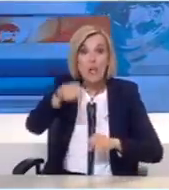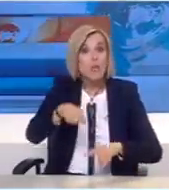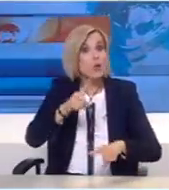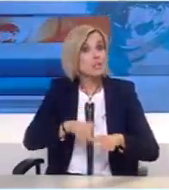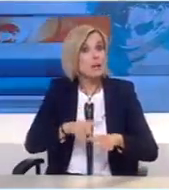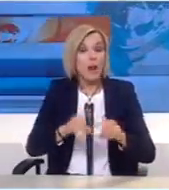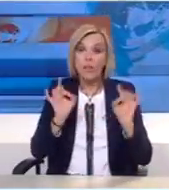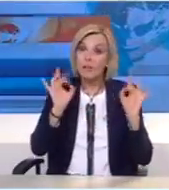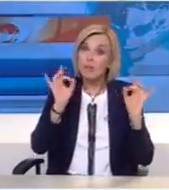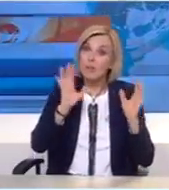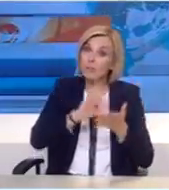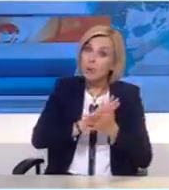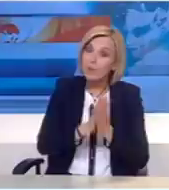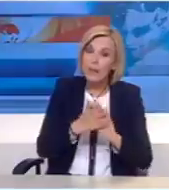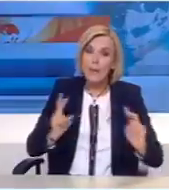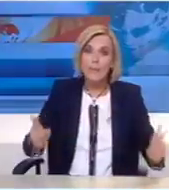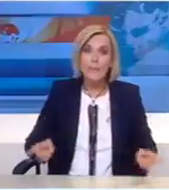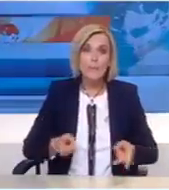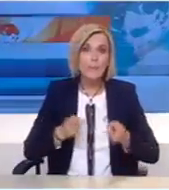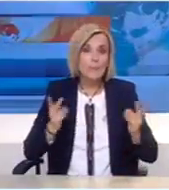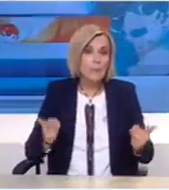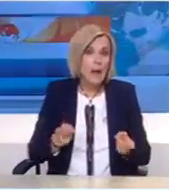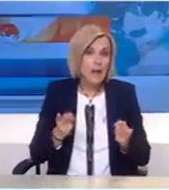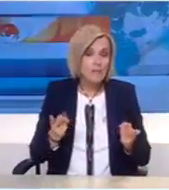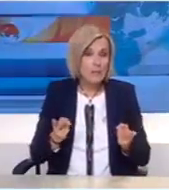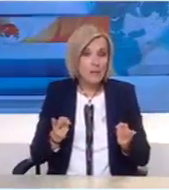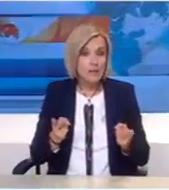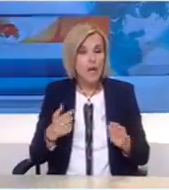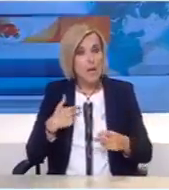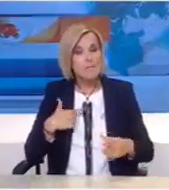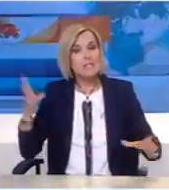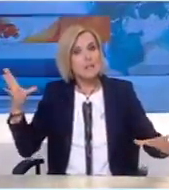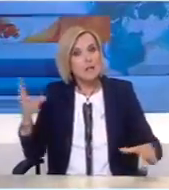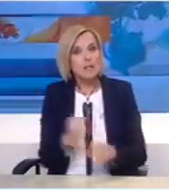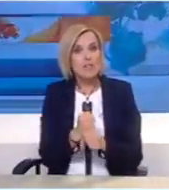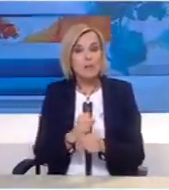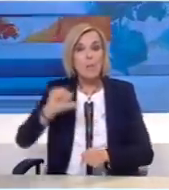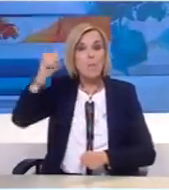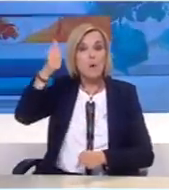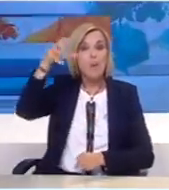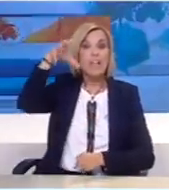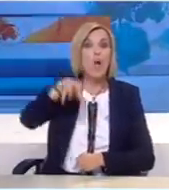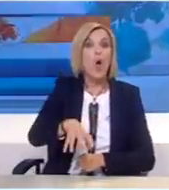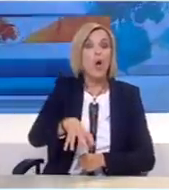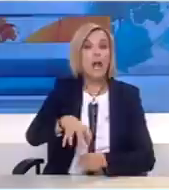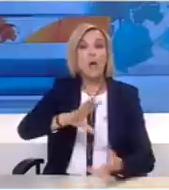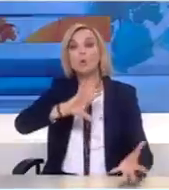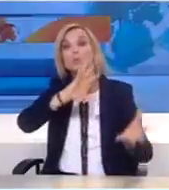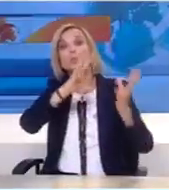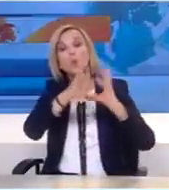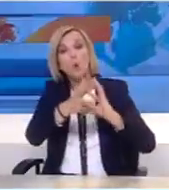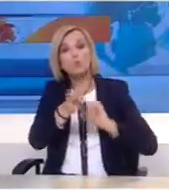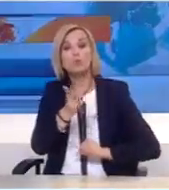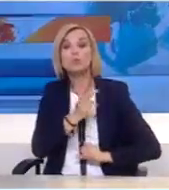μια μεγάλη τέτοια έκφανση, όχι μόνο. Έχουμε καταφέρει να θεωρούμαστε από τις πιο επιτυχημένες χώρες στην αντιμετώπιση αυτού του